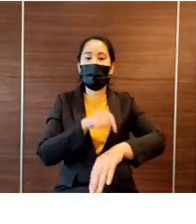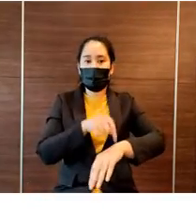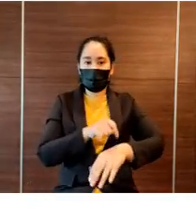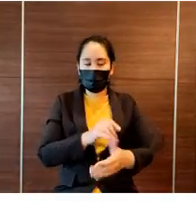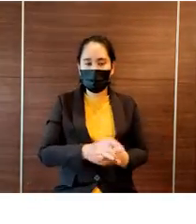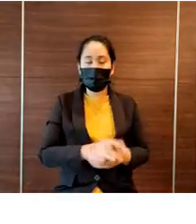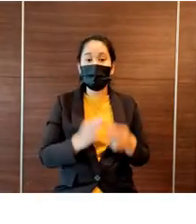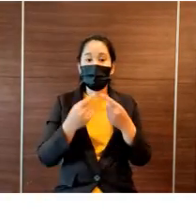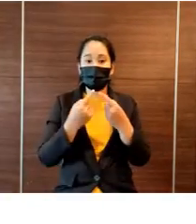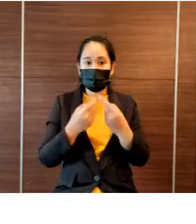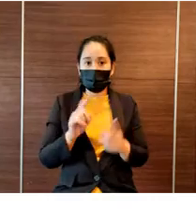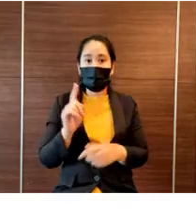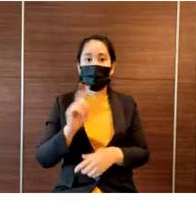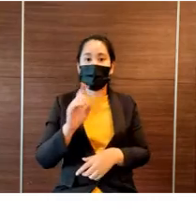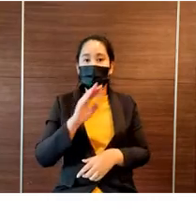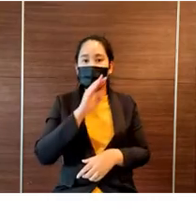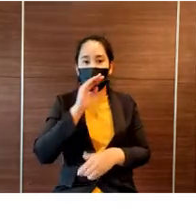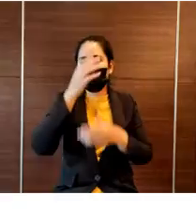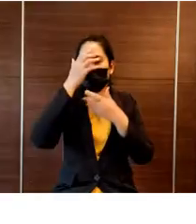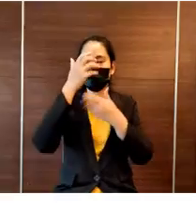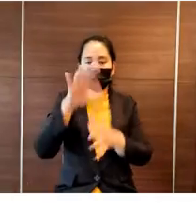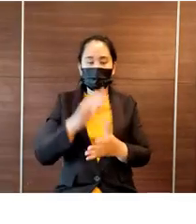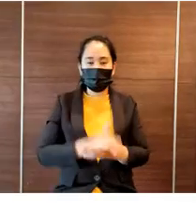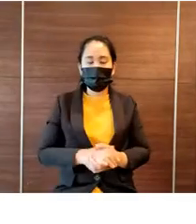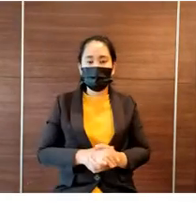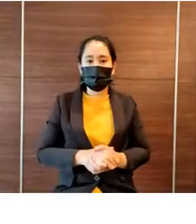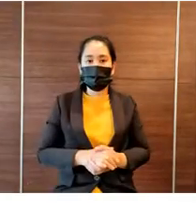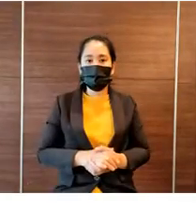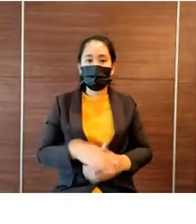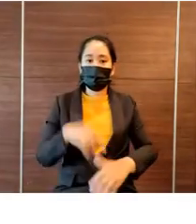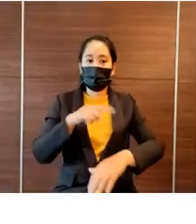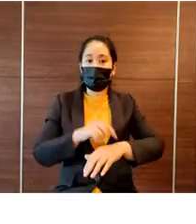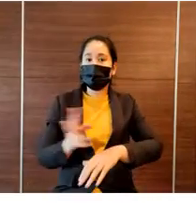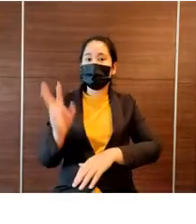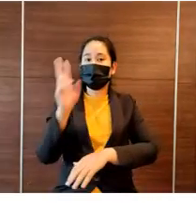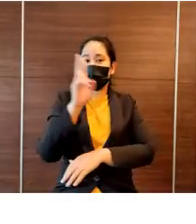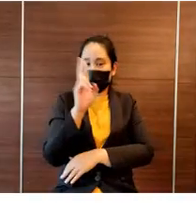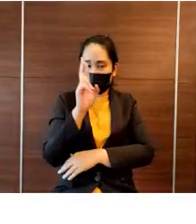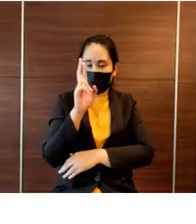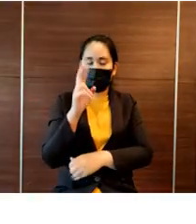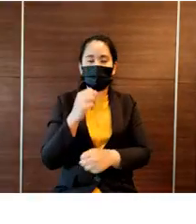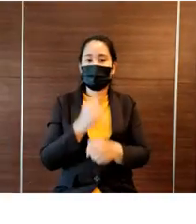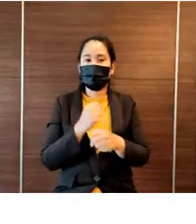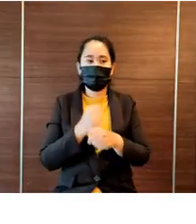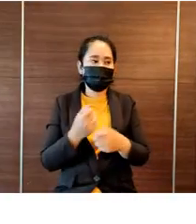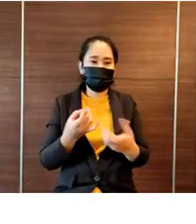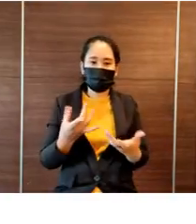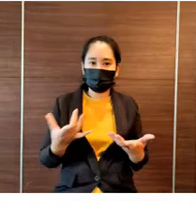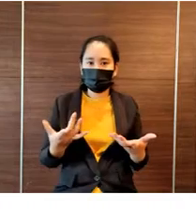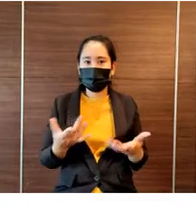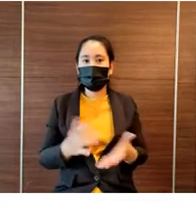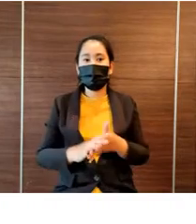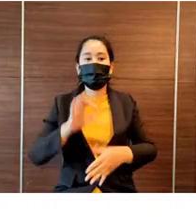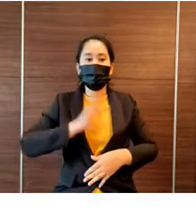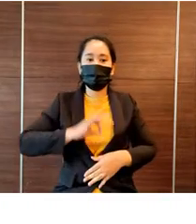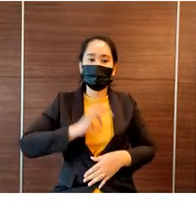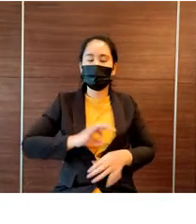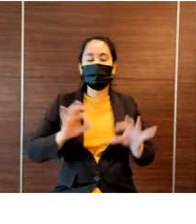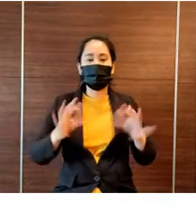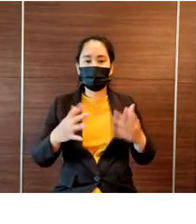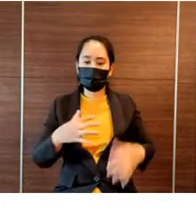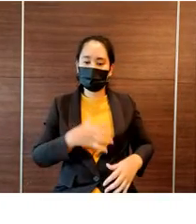แต่ในขณะเดียวกันถ้าเราไม่สนใจเรื่องเวลาเที่ยงแล้วเราก็ทำอะไรไม่ได้ไม่ได้รู้สึกว่าปั่นป่วนอะ